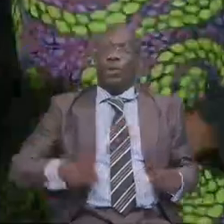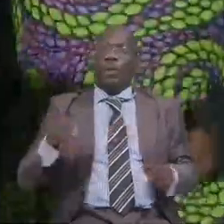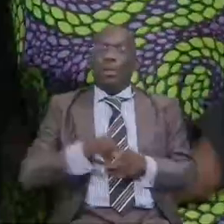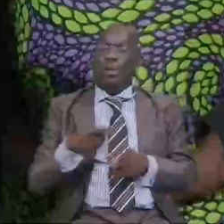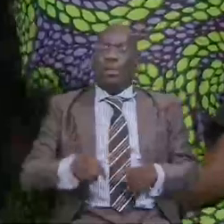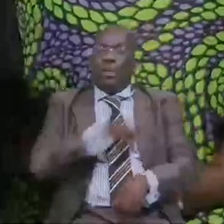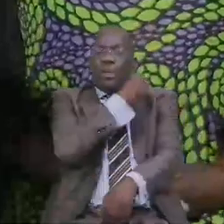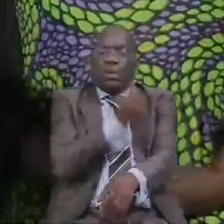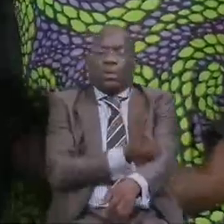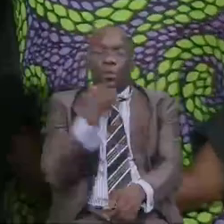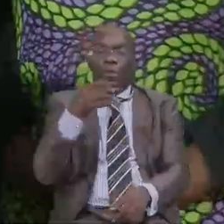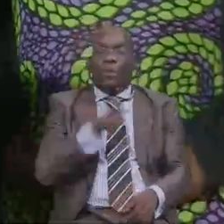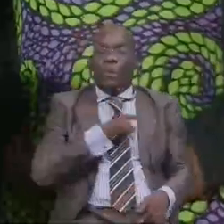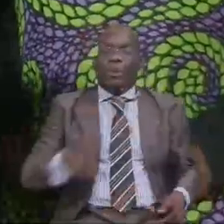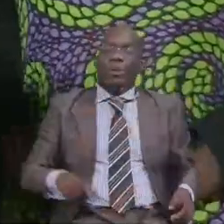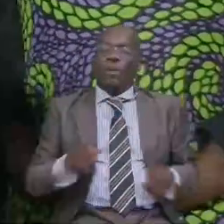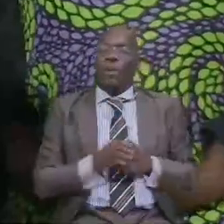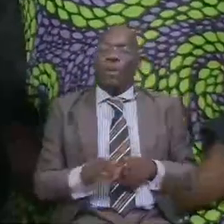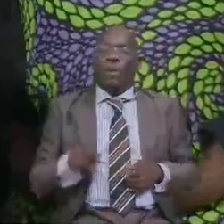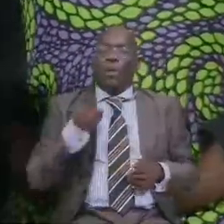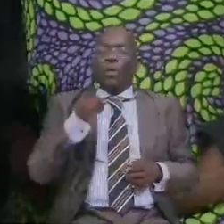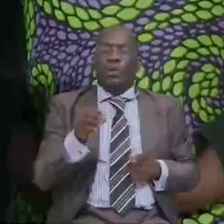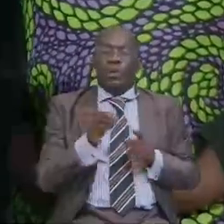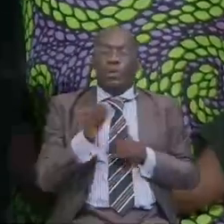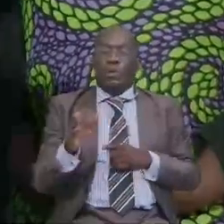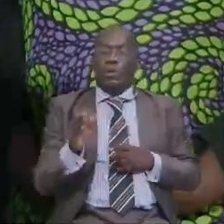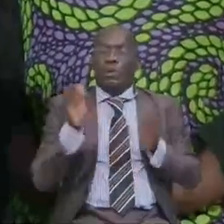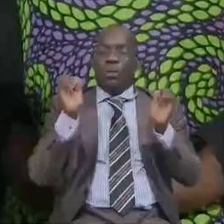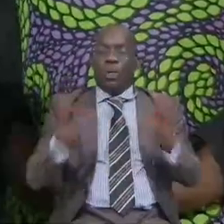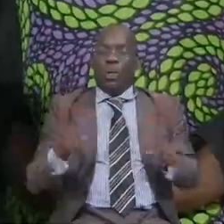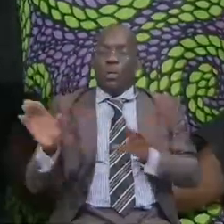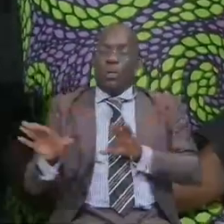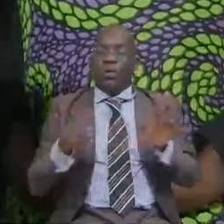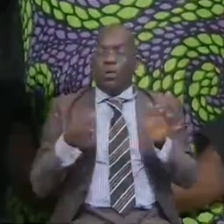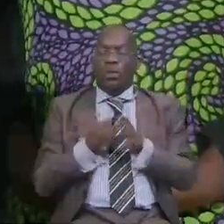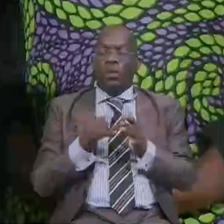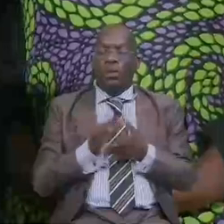dans la puissance du Seigneur. Toi aussi, tu peux le faire.